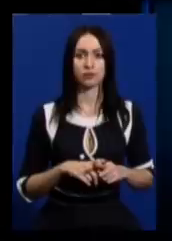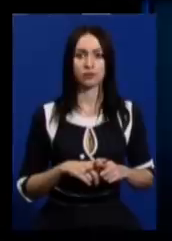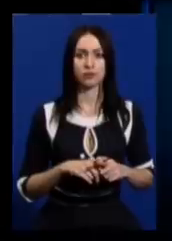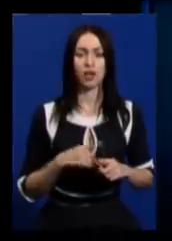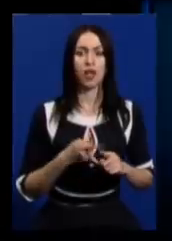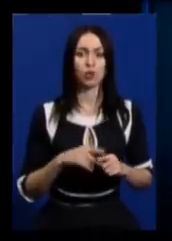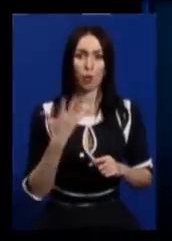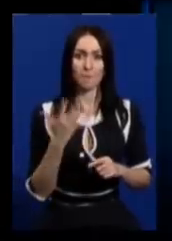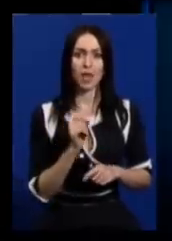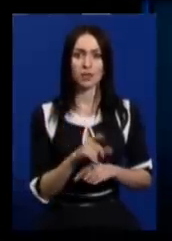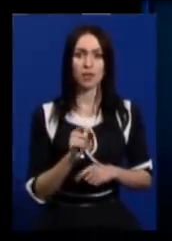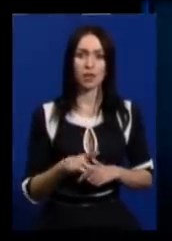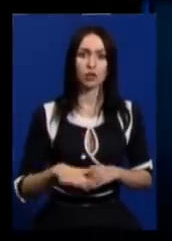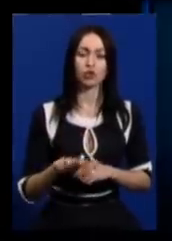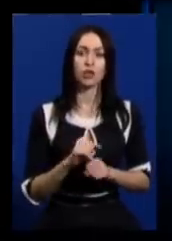5 задач территориальной обороны.